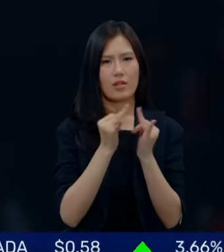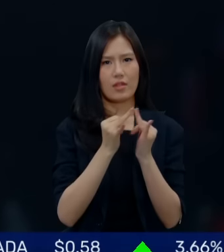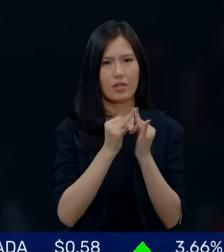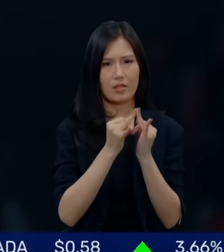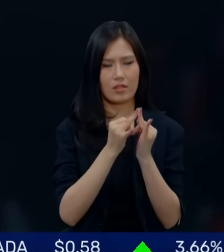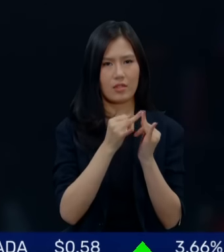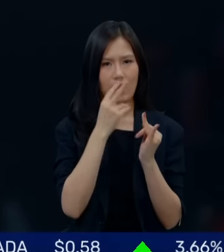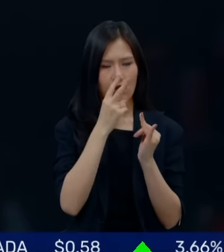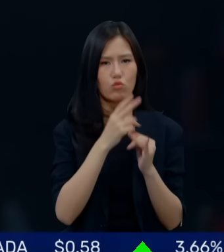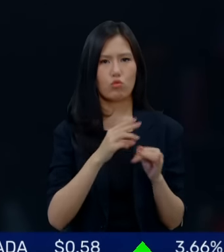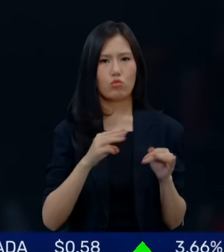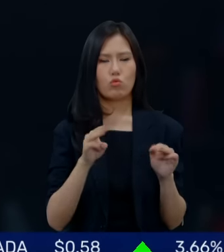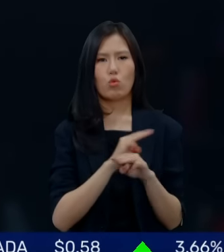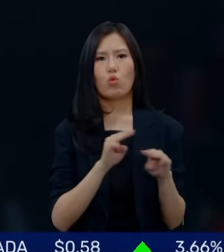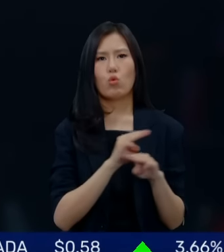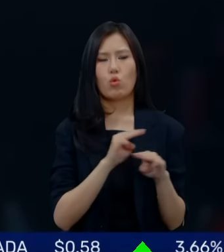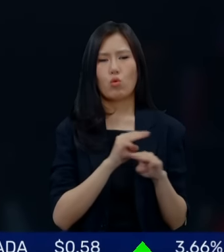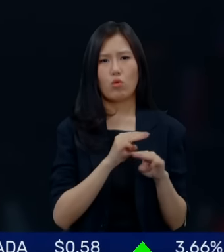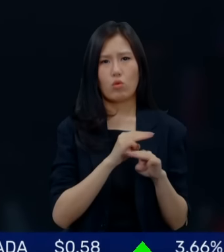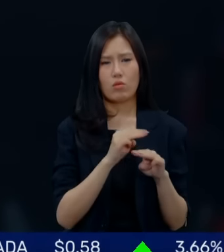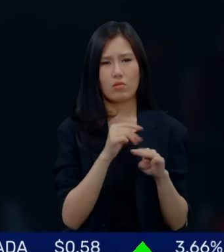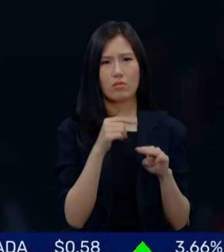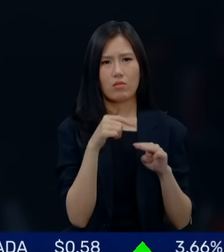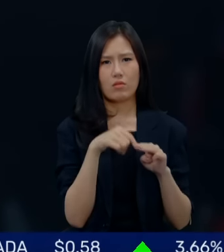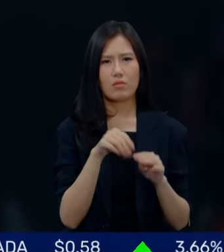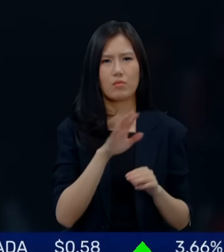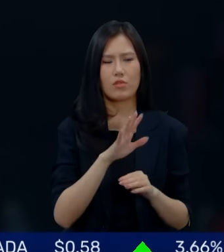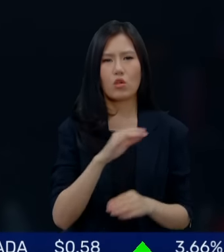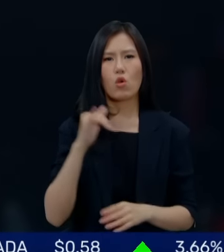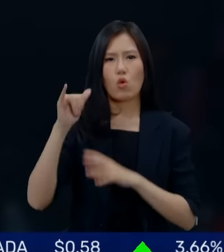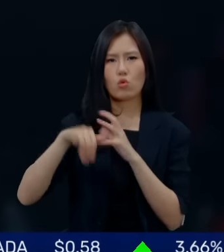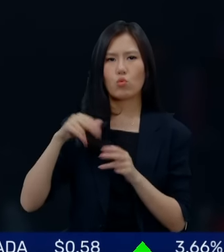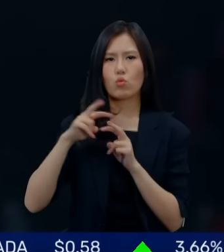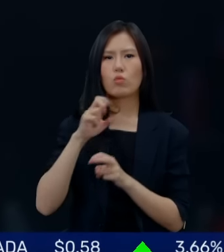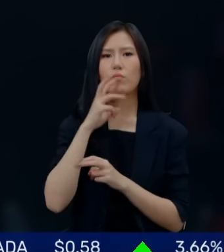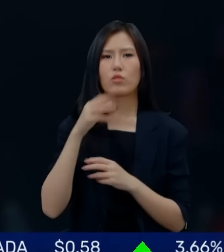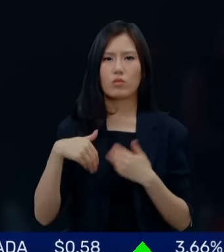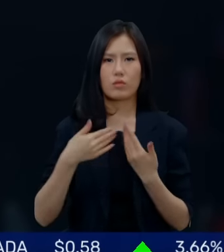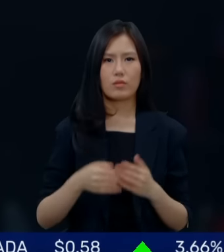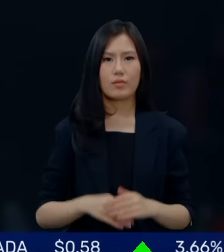цагт хэвлэл мэдээлэлд итгэх итгэл үнэмшил нэмэгдэнэ гэдгийг олон улсын судлаач онцоллоо.